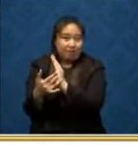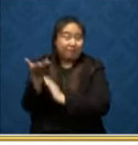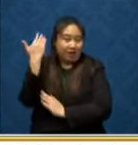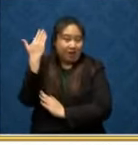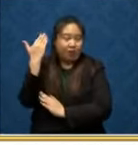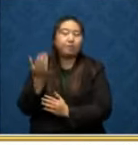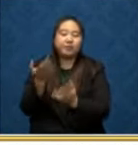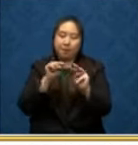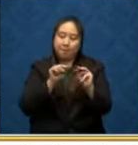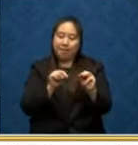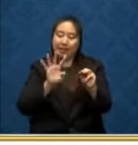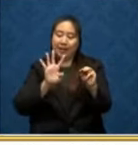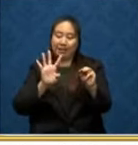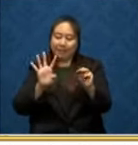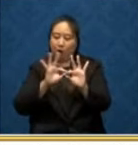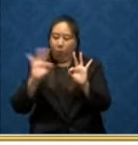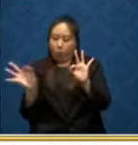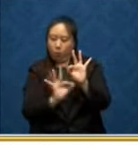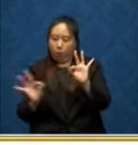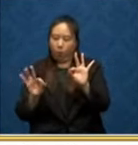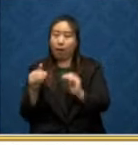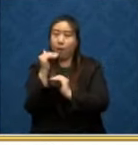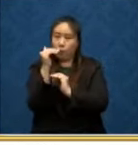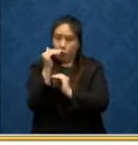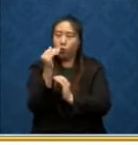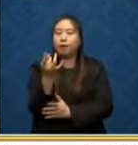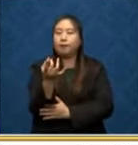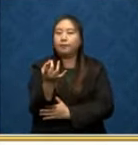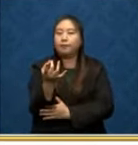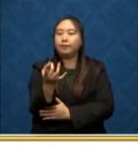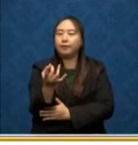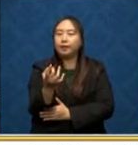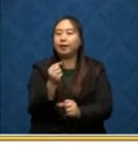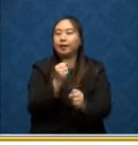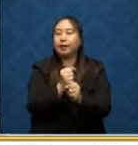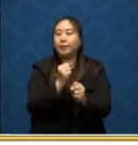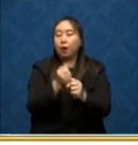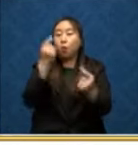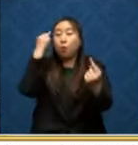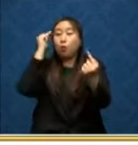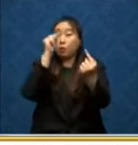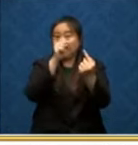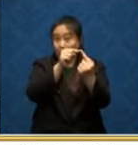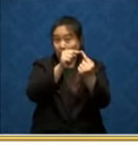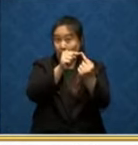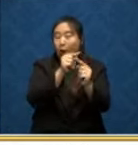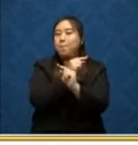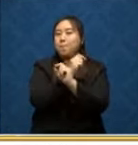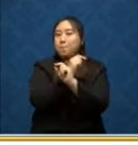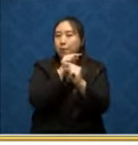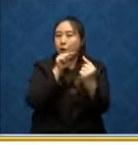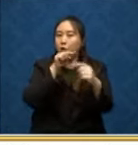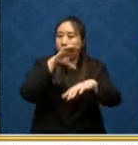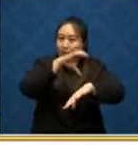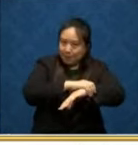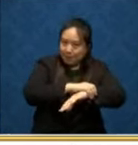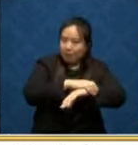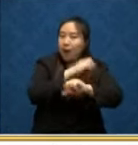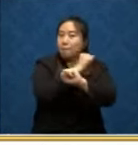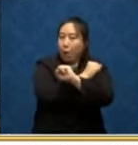ได้กำหนดไว้ว่าเพื่อดำเนินการตามวัตถุประสงค์ในการป้องกันและปราบปรามอาชญากรรมทางเทคโนโลยี